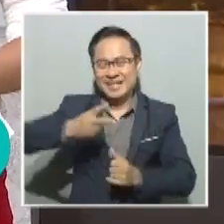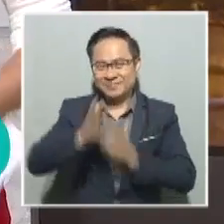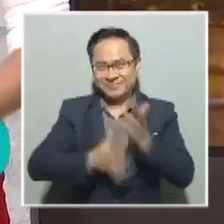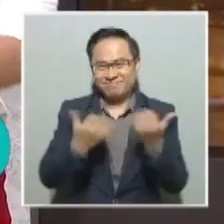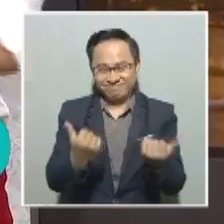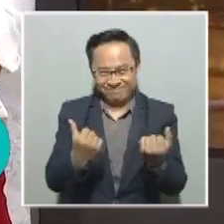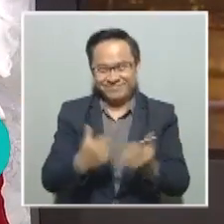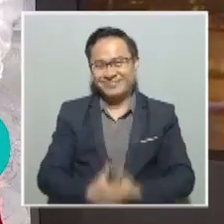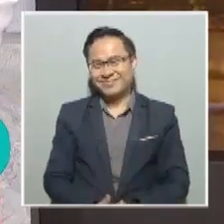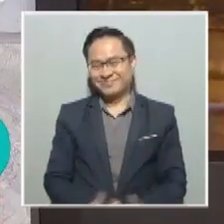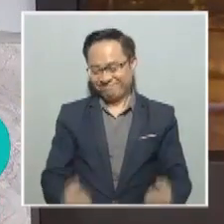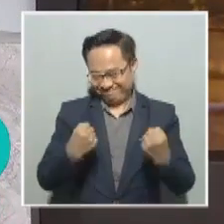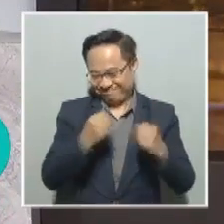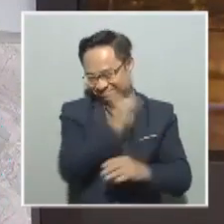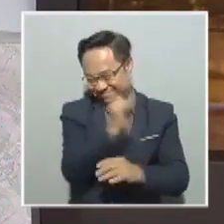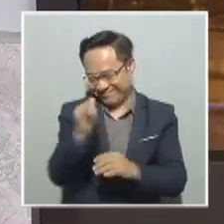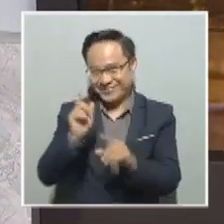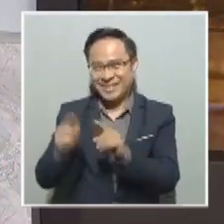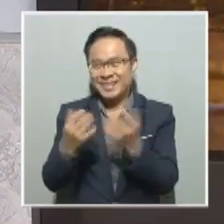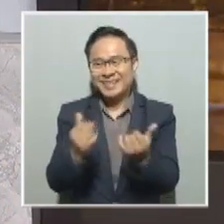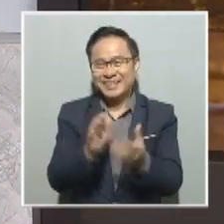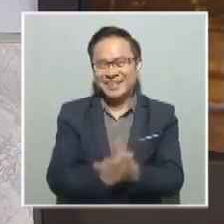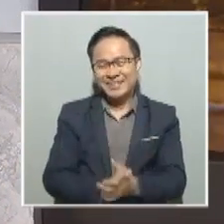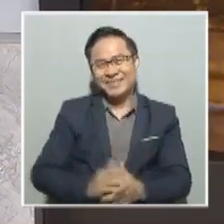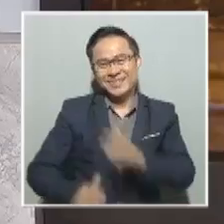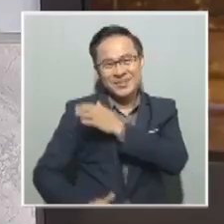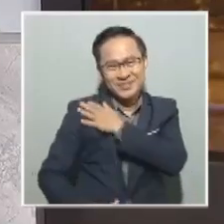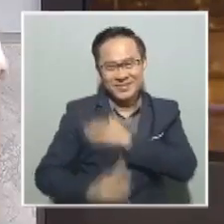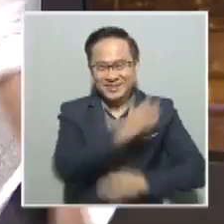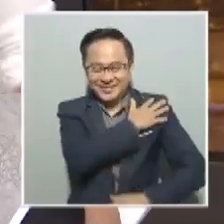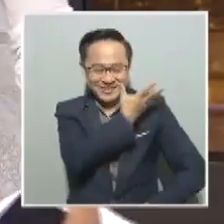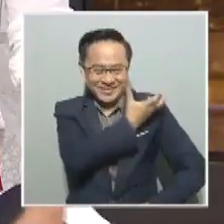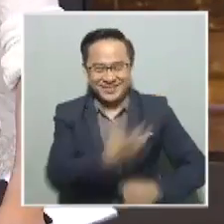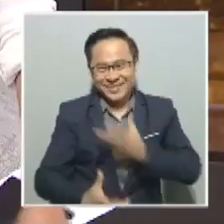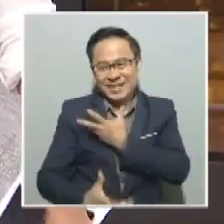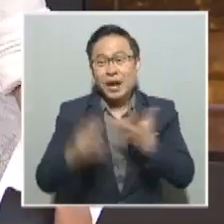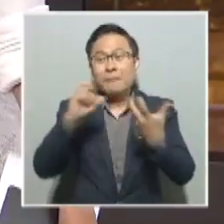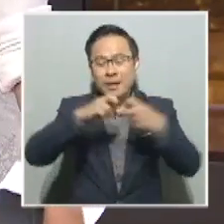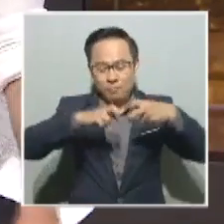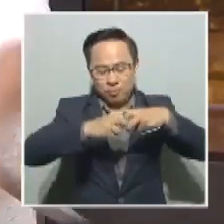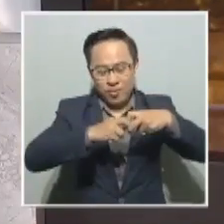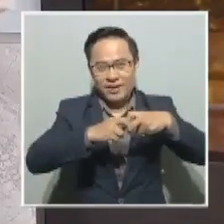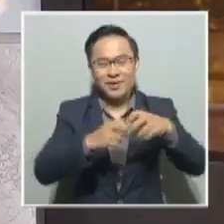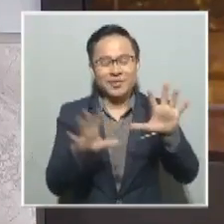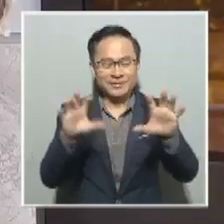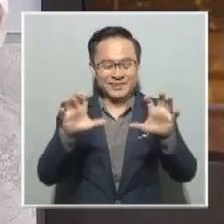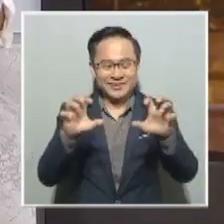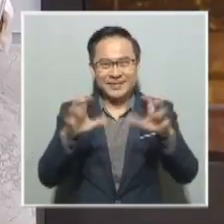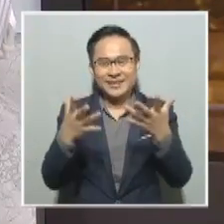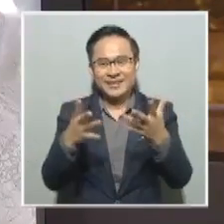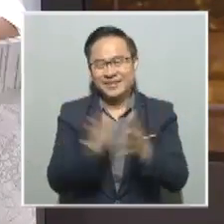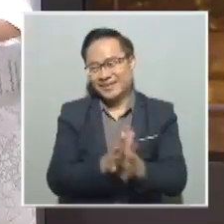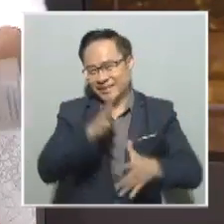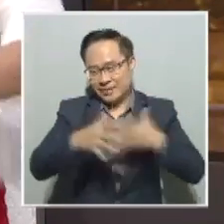ามือที่แข็งแกร่งที่สุดจักรวาล รับงานเยอะไง ครับผมเนี่ยจริงๆอาจารย์แกน่าจะเป็นมากกว่าเราอีกนะนี่เขาเรียกว่าอาการไหลติด ของเขาอ่ะนิ้วล็อกแปล